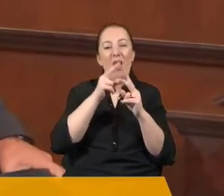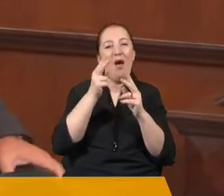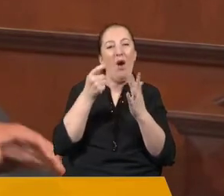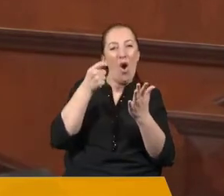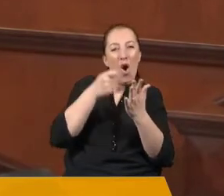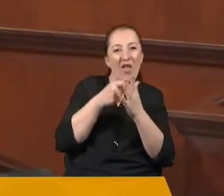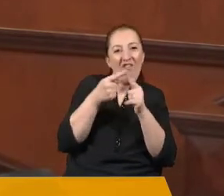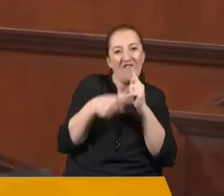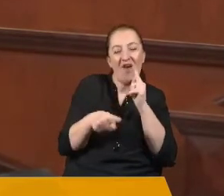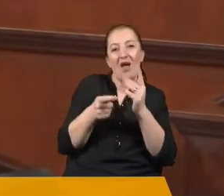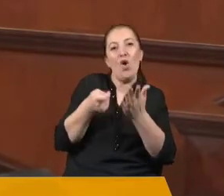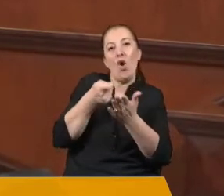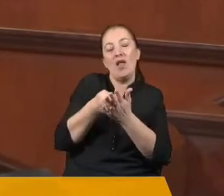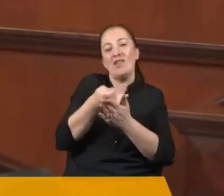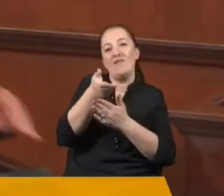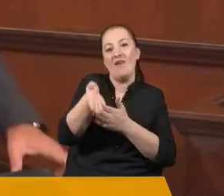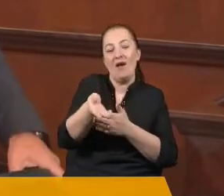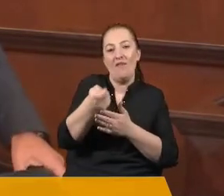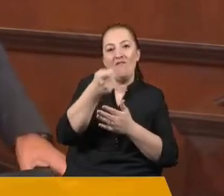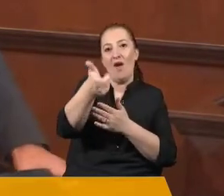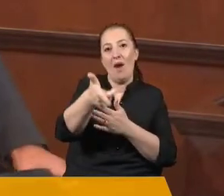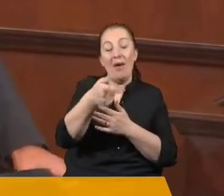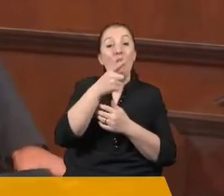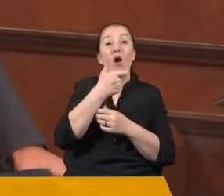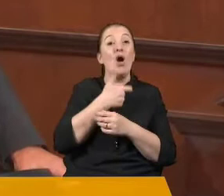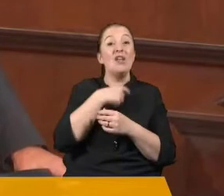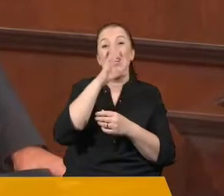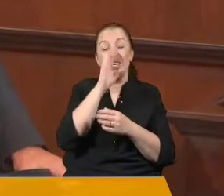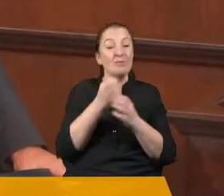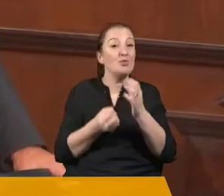Evet, bu kanunu kimin çıkarttığını merak ediyorsunuz.